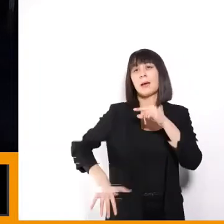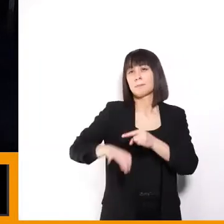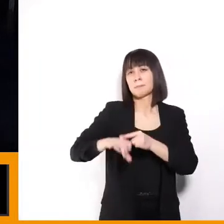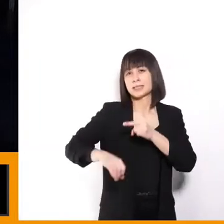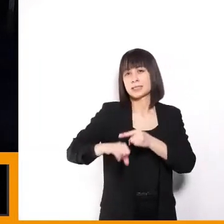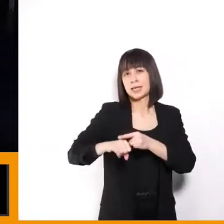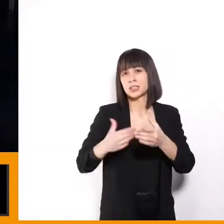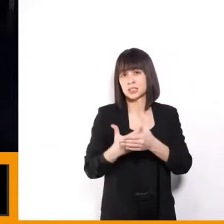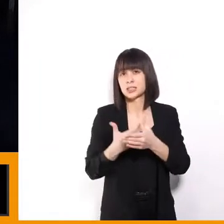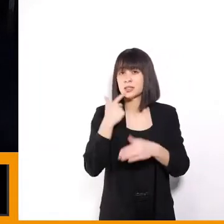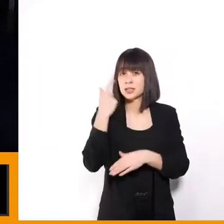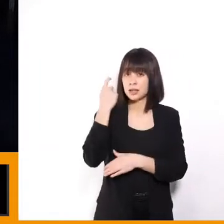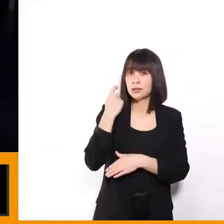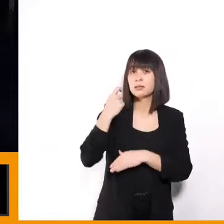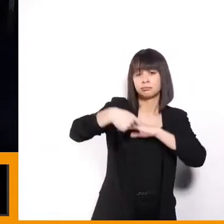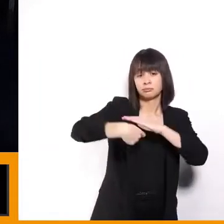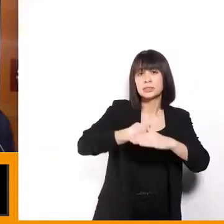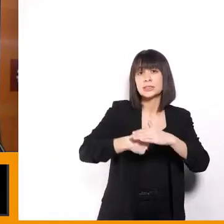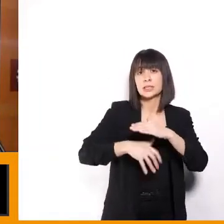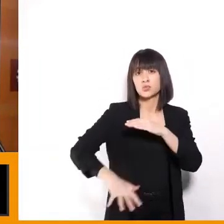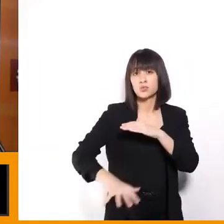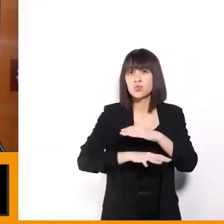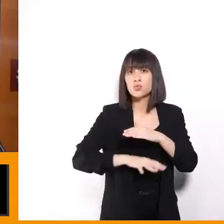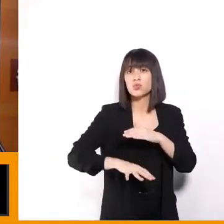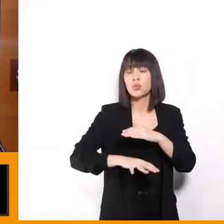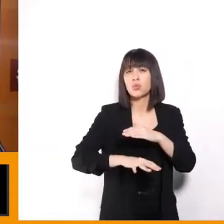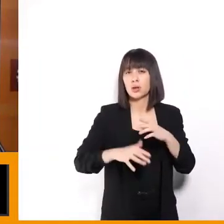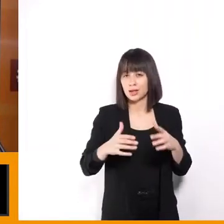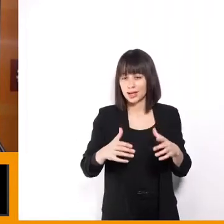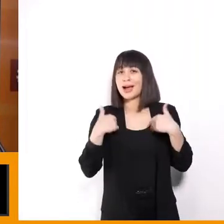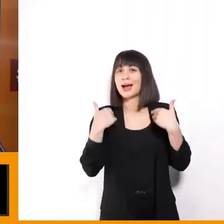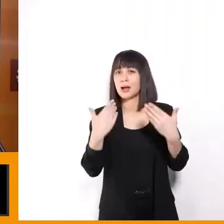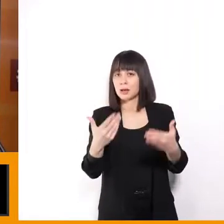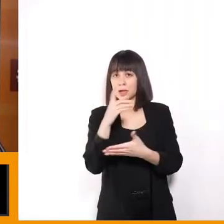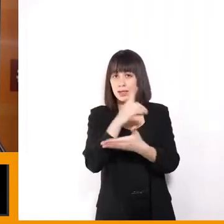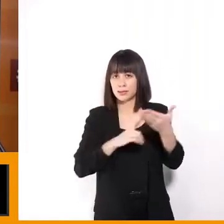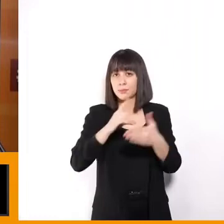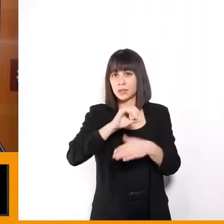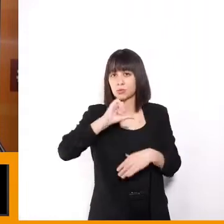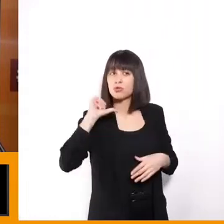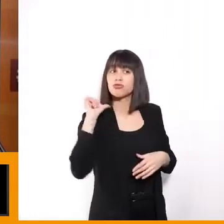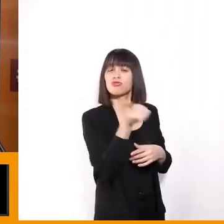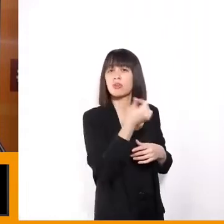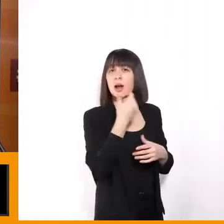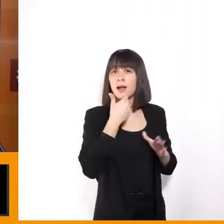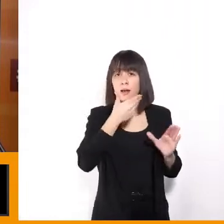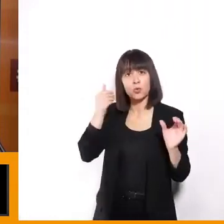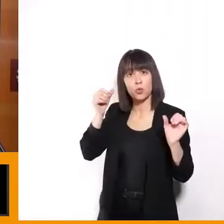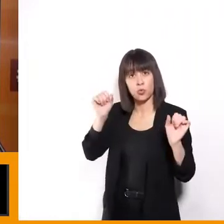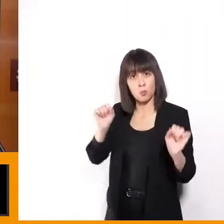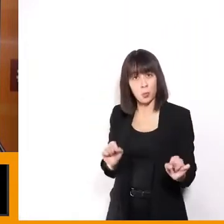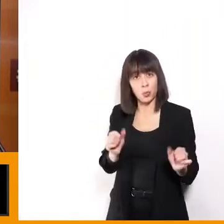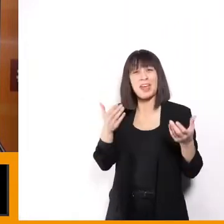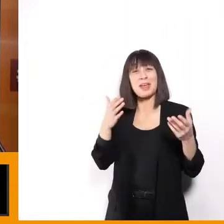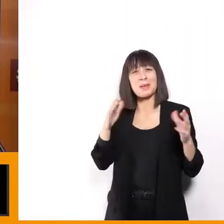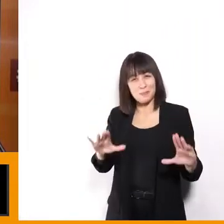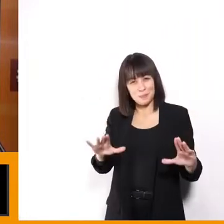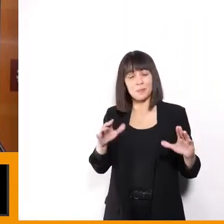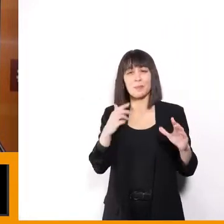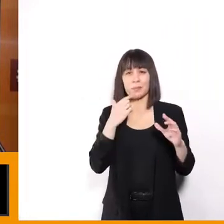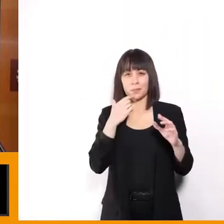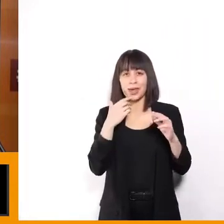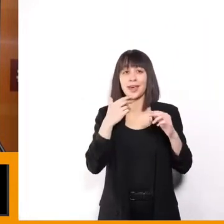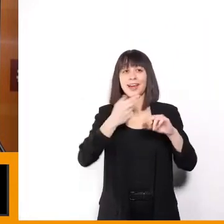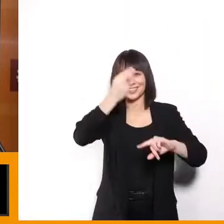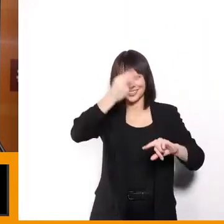beaucoup de disparités, et qui permet ensuite de laisser la liberté au département, éventuellement de faire mieux, mais à un niveau national qui est encadré, de façon à ce qu'on